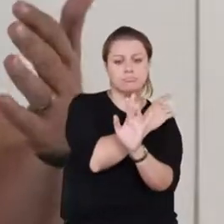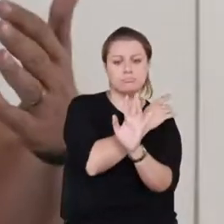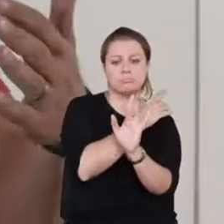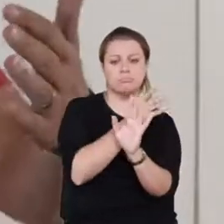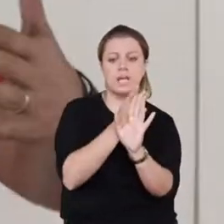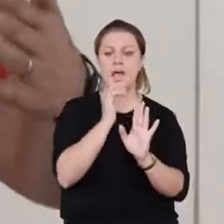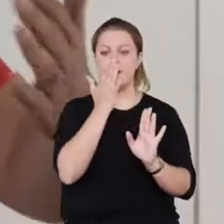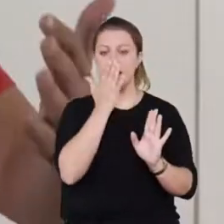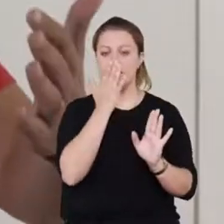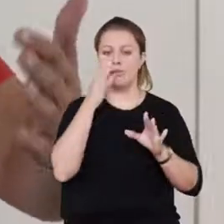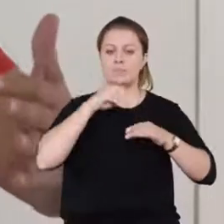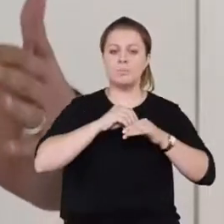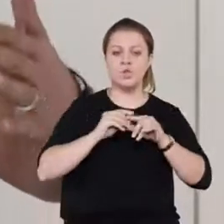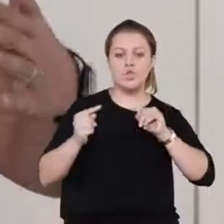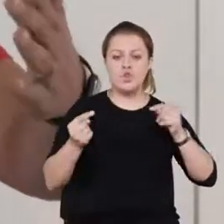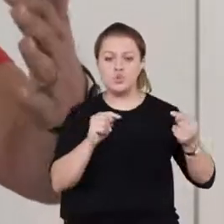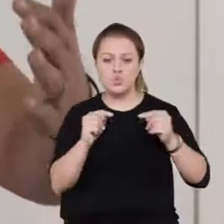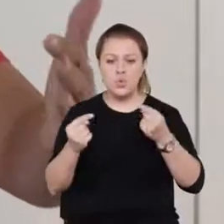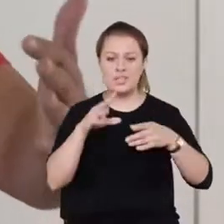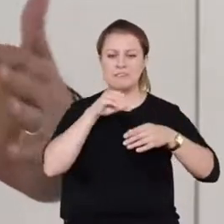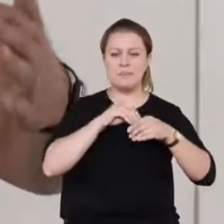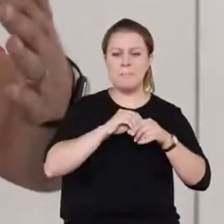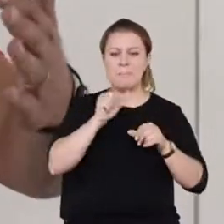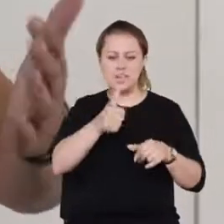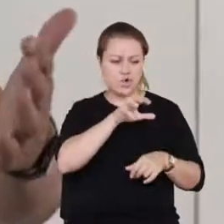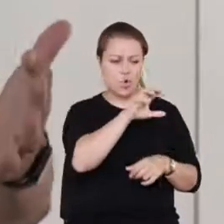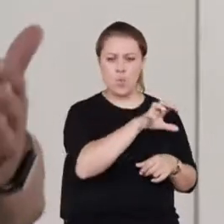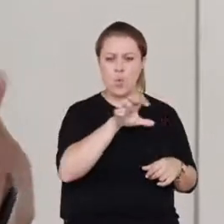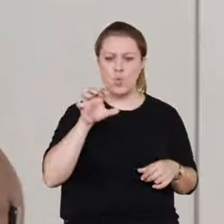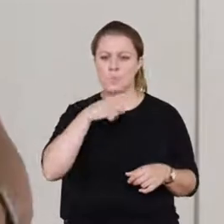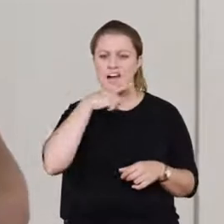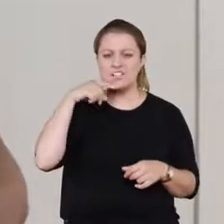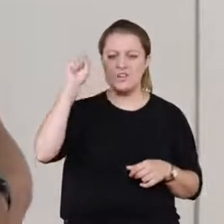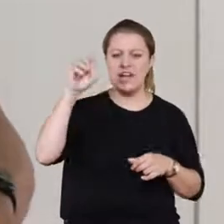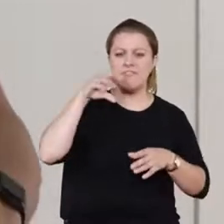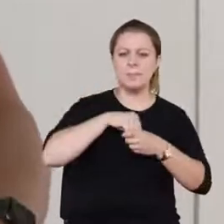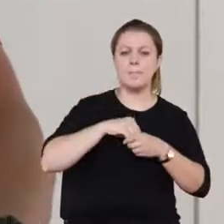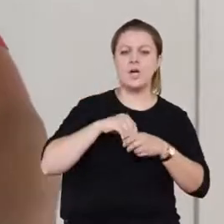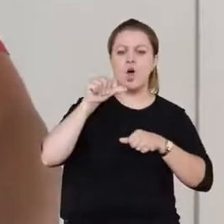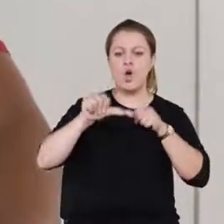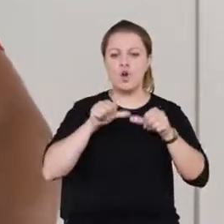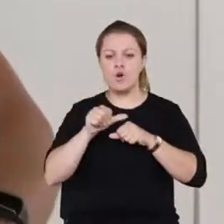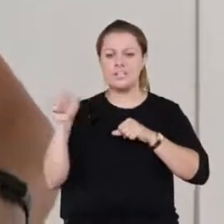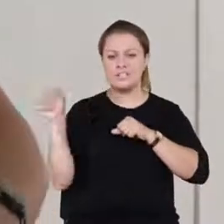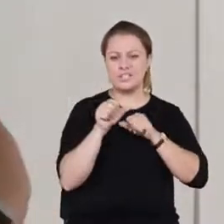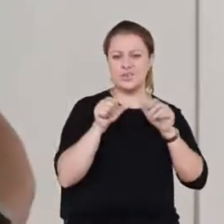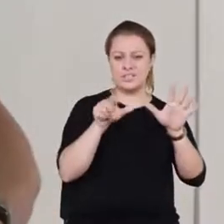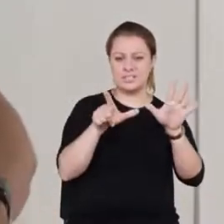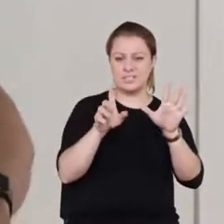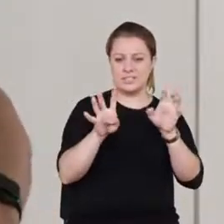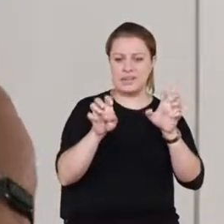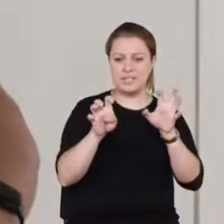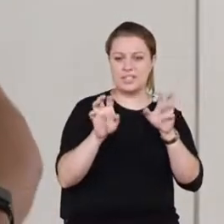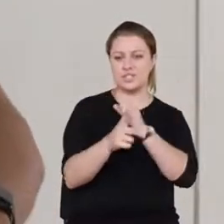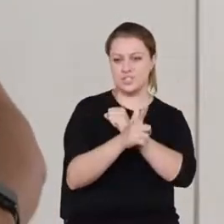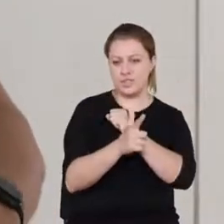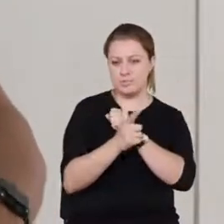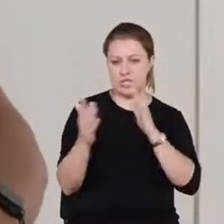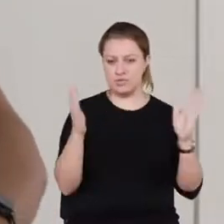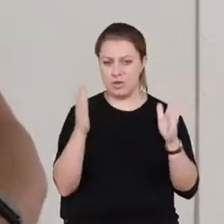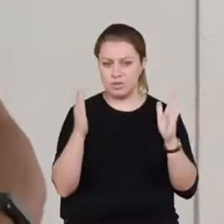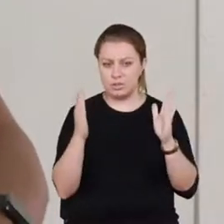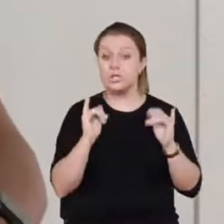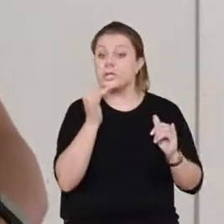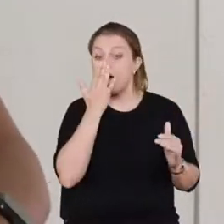razem z powstaniem pierwszych kółek socjalistycznych, czy pierwszych ugrupowań socjalistycznych w latach 70. XIX wieku,